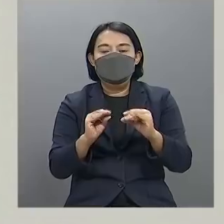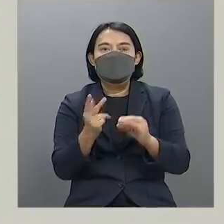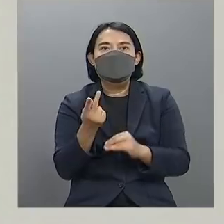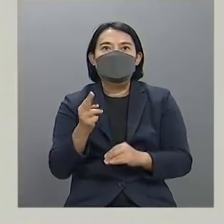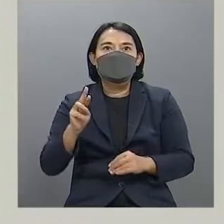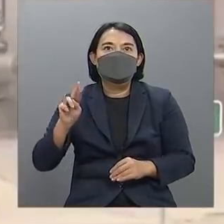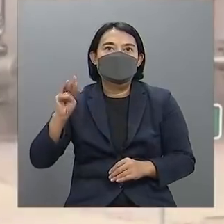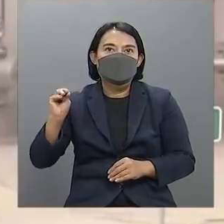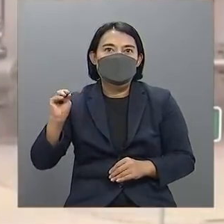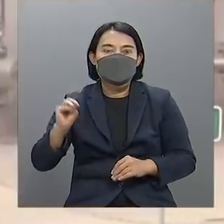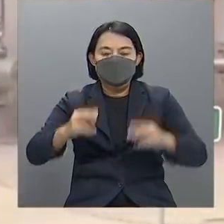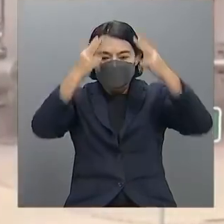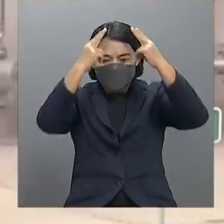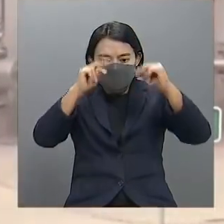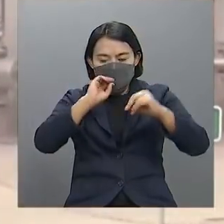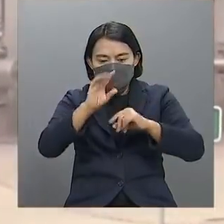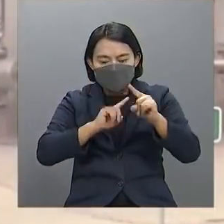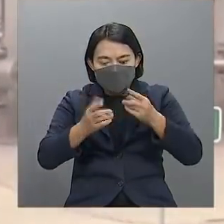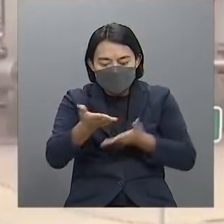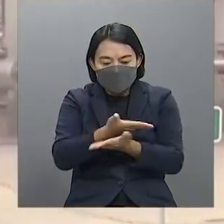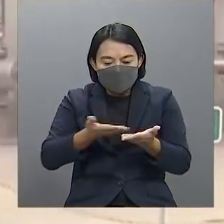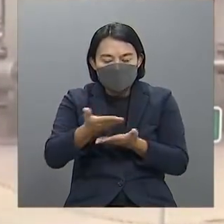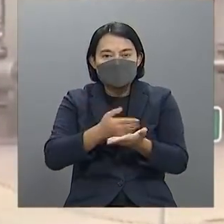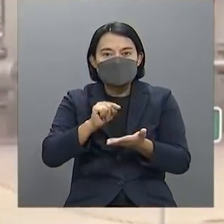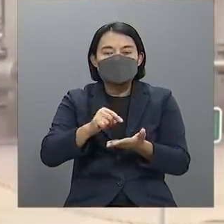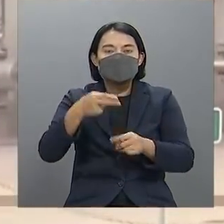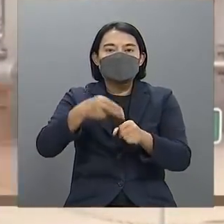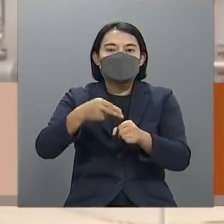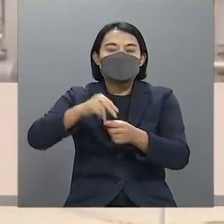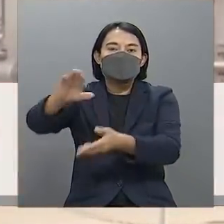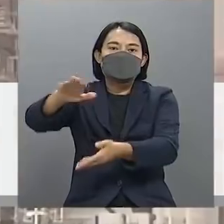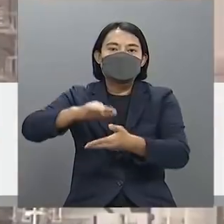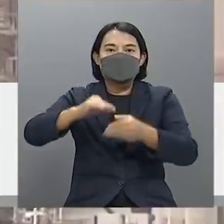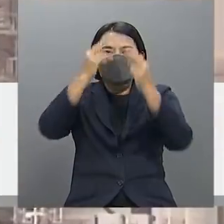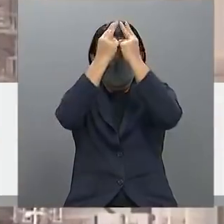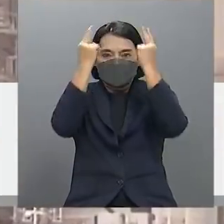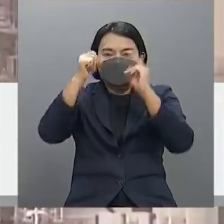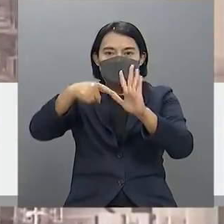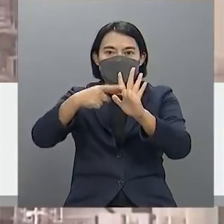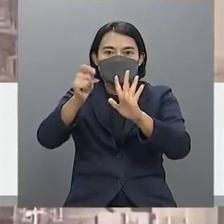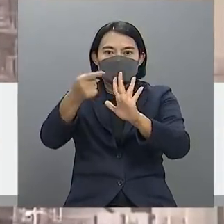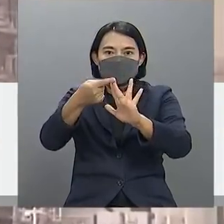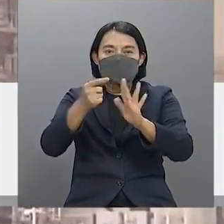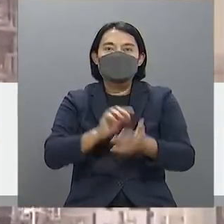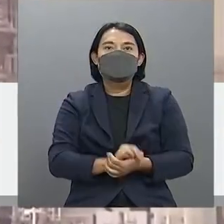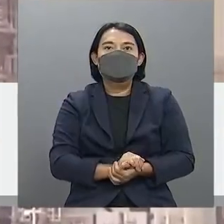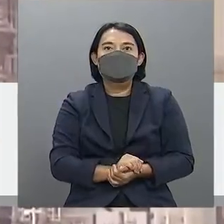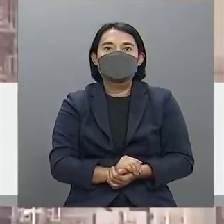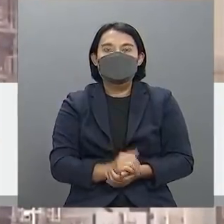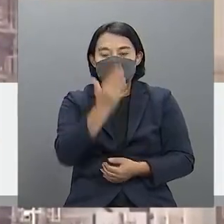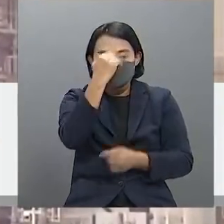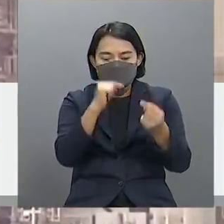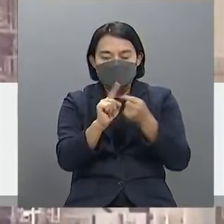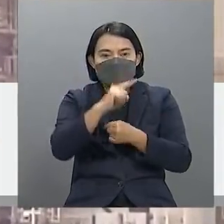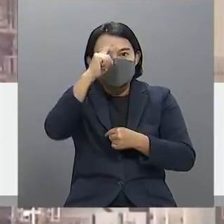อกว่าอยู่ระหว่างการเจรจาโควต้านำเข้าน้ำมันดิบจากซาอุดิอาระเบียค่ะหลังจากที่ไทยก็ฟื้นความสัมพันธ์กับซาอุดิอาระ